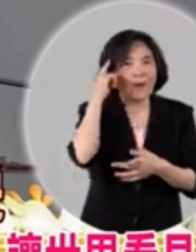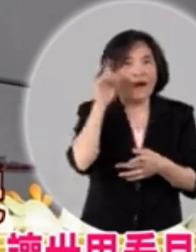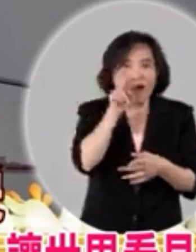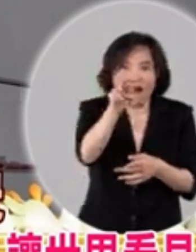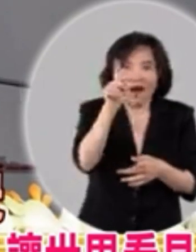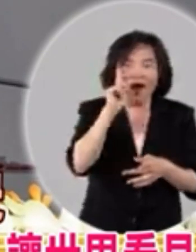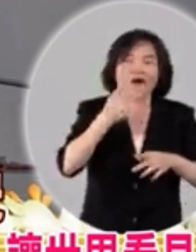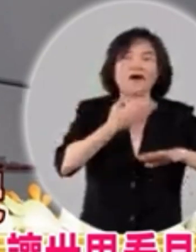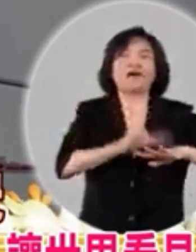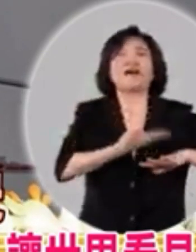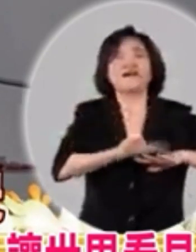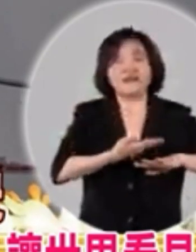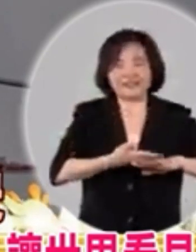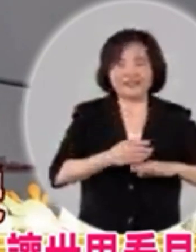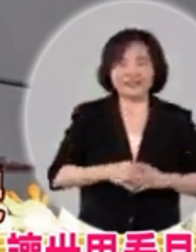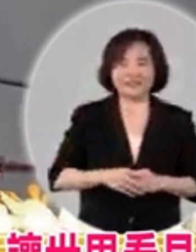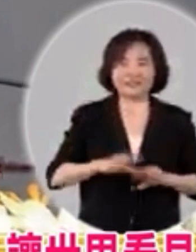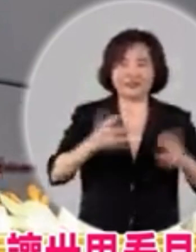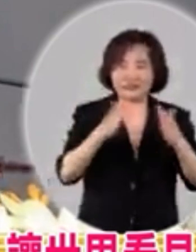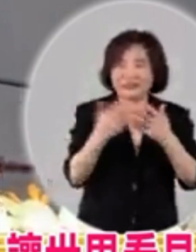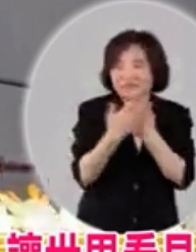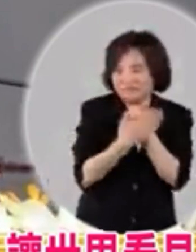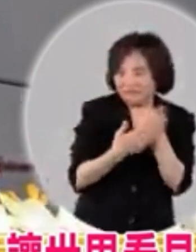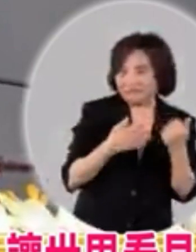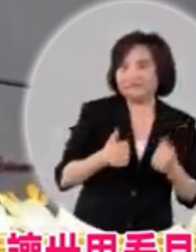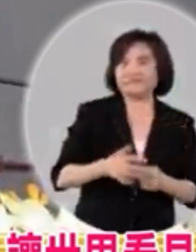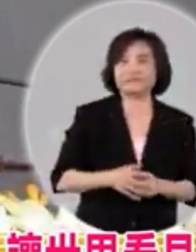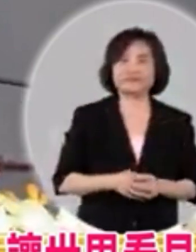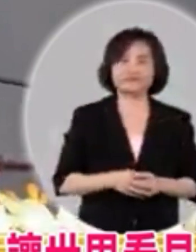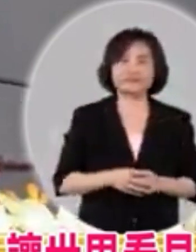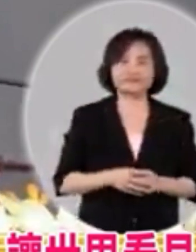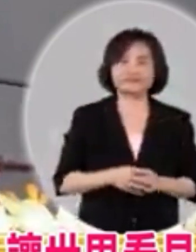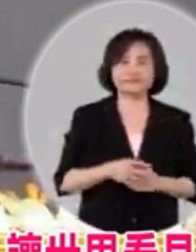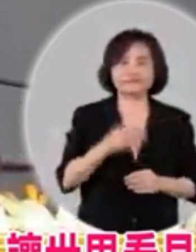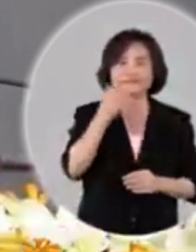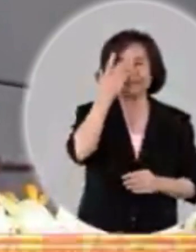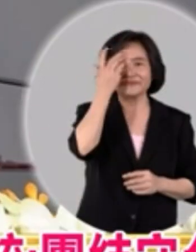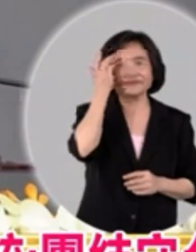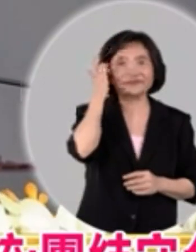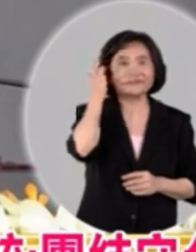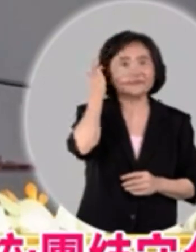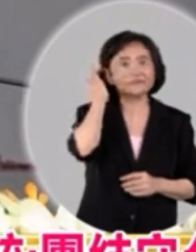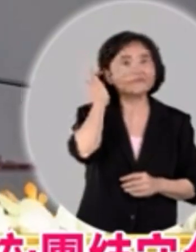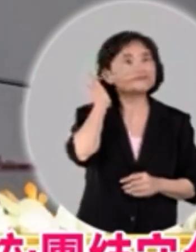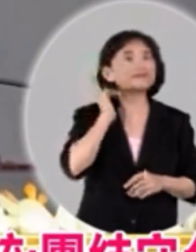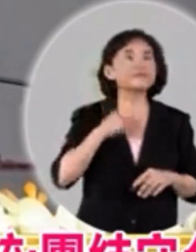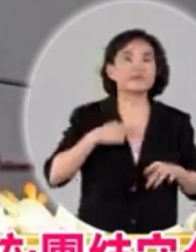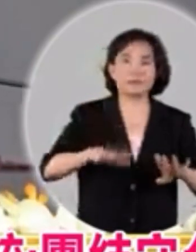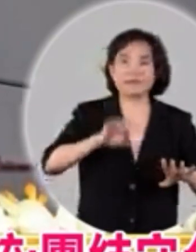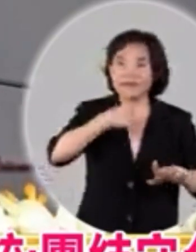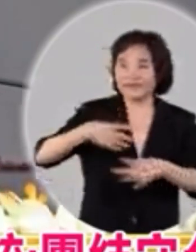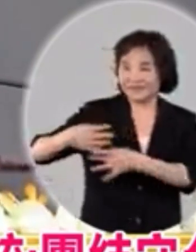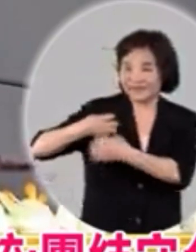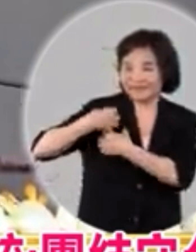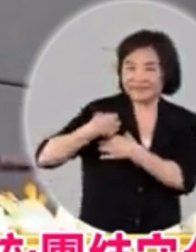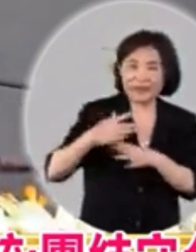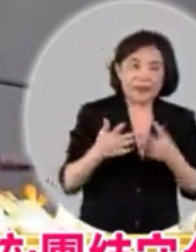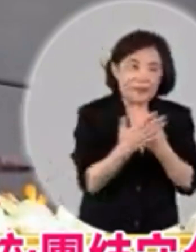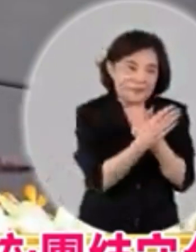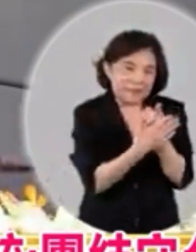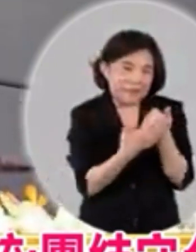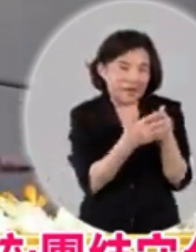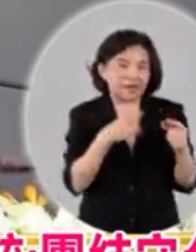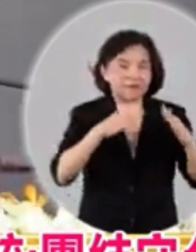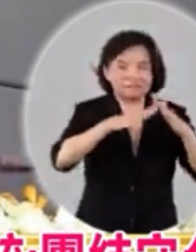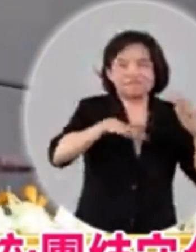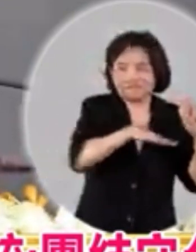觉。这是我们的国军，我们的军队会保护我们的家